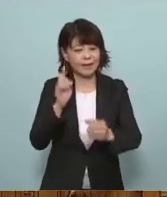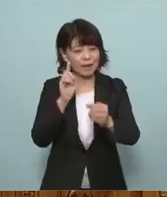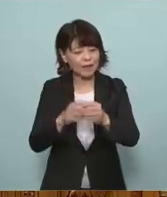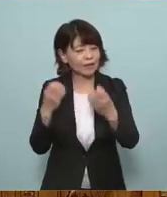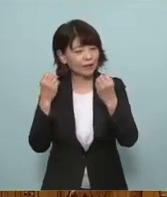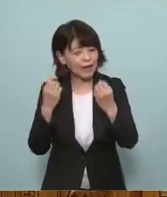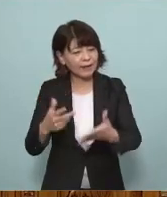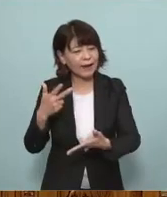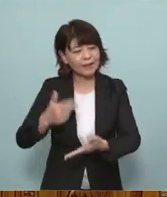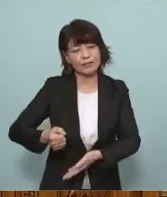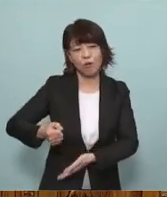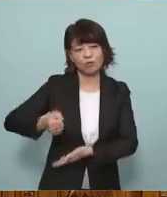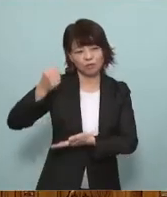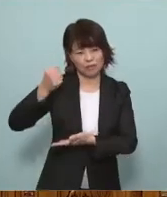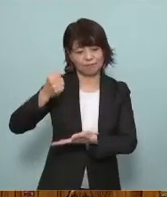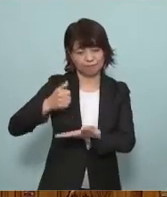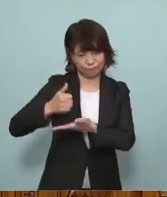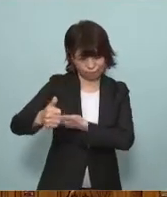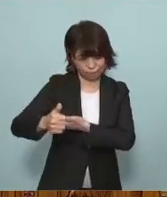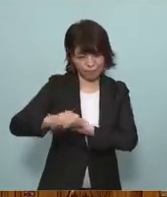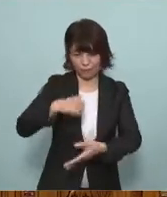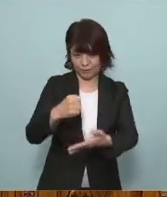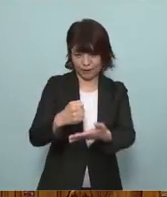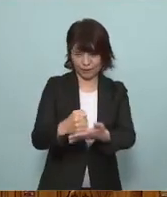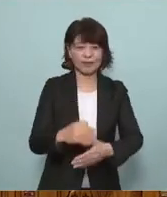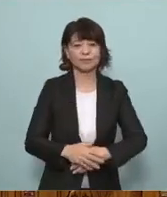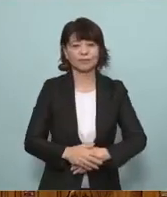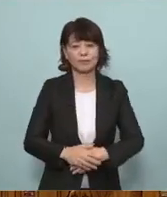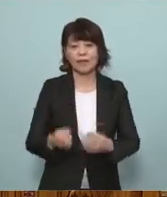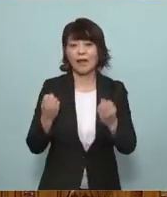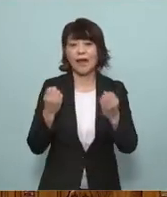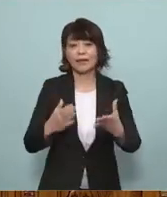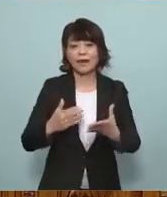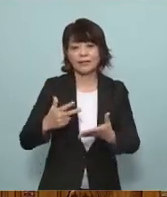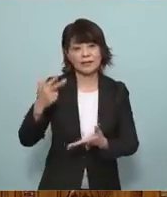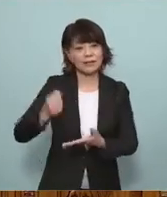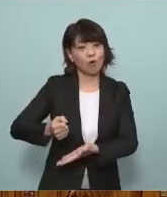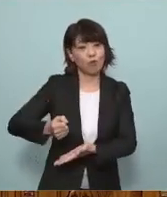本主義を実現していきます。新